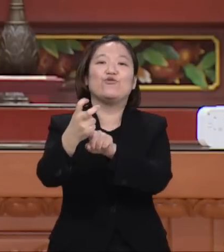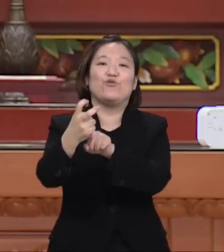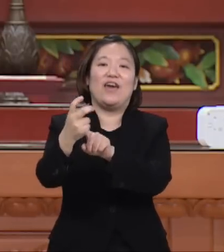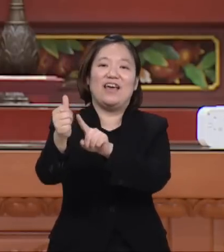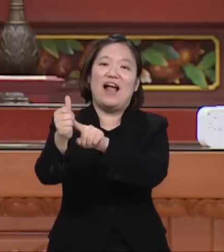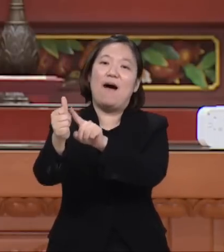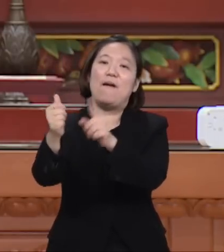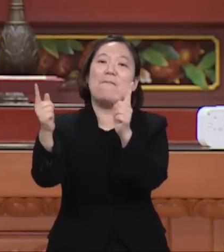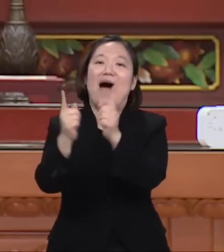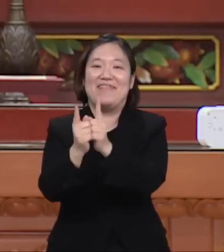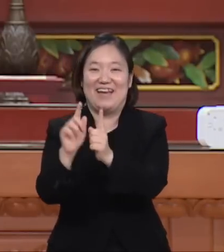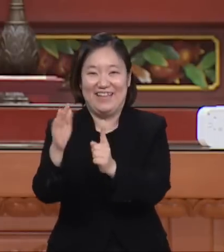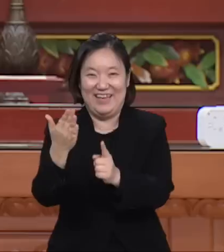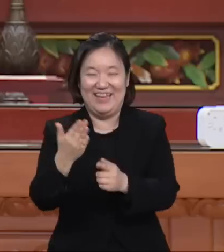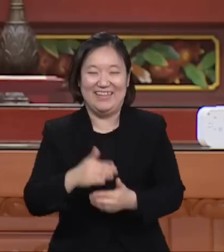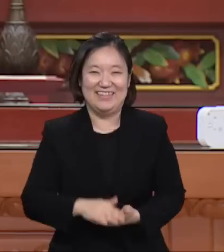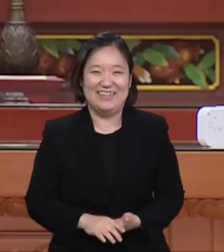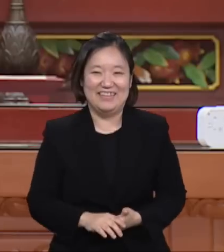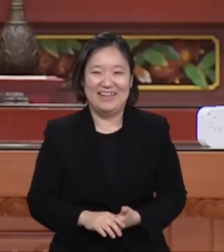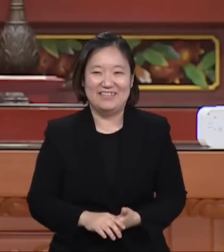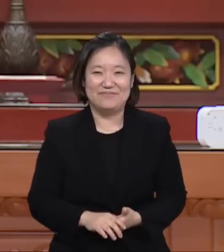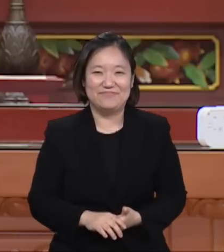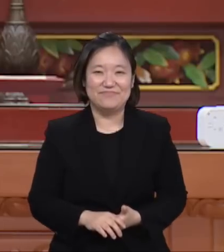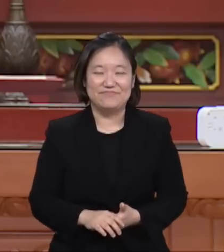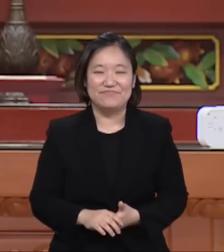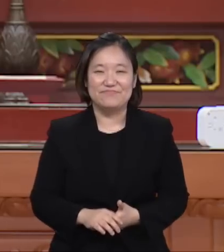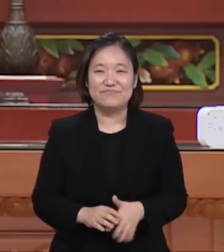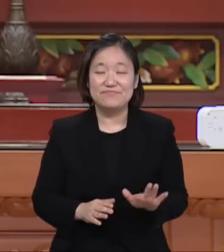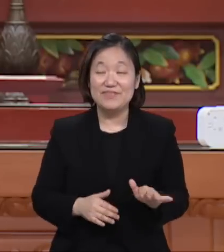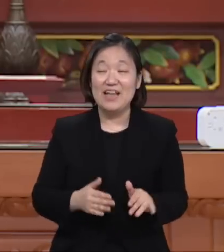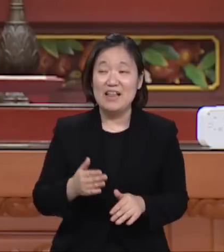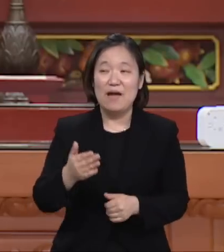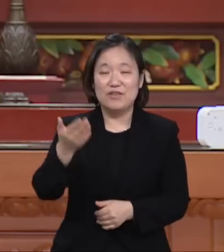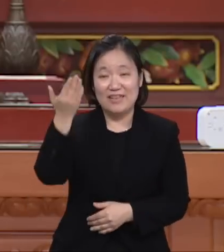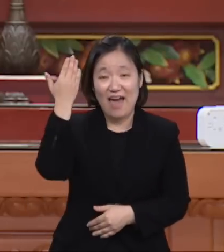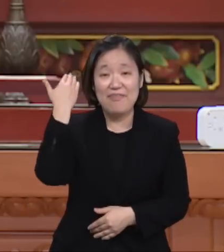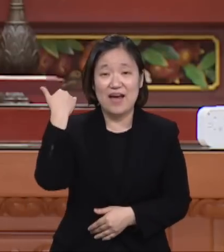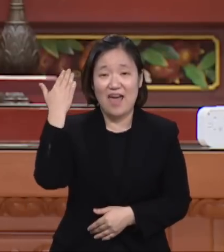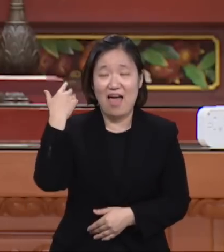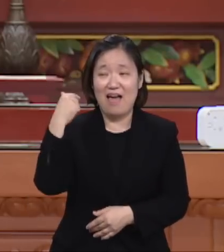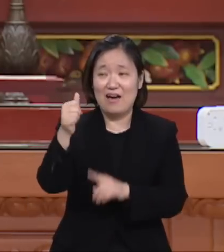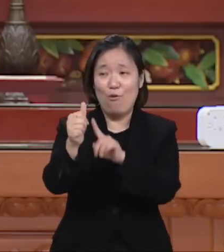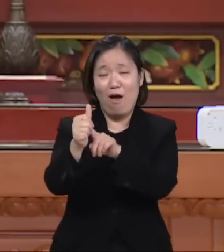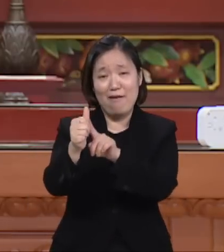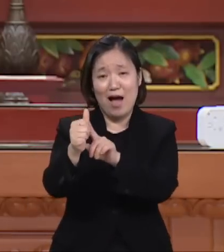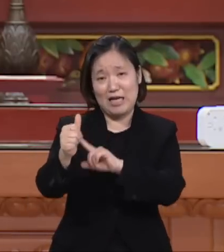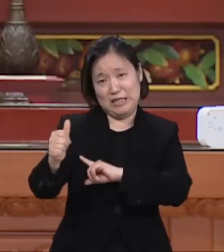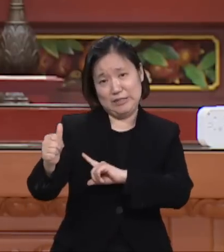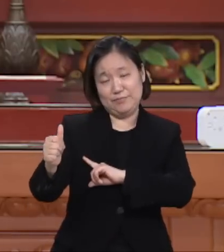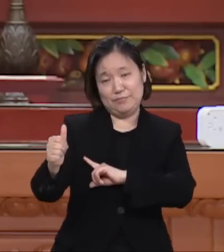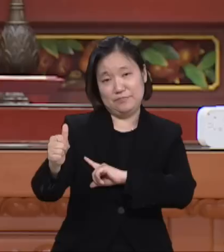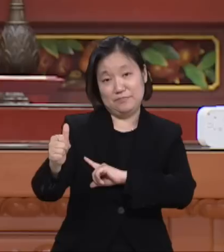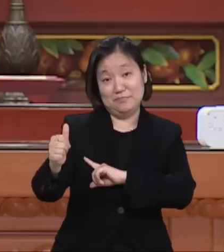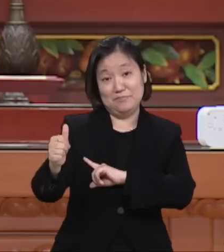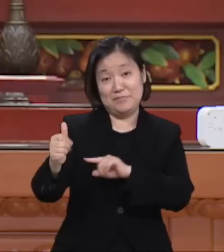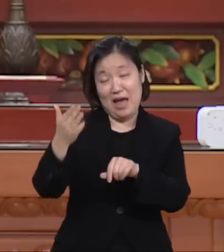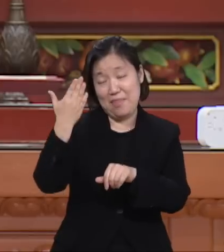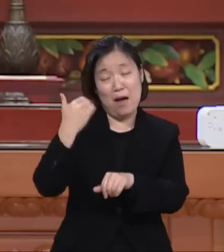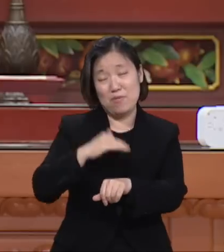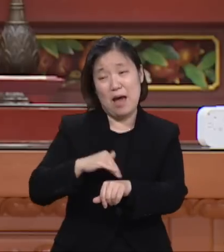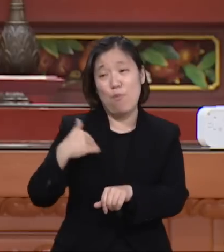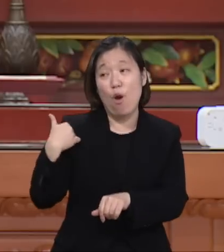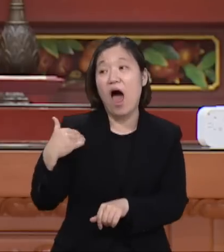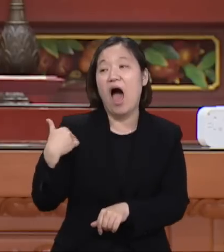20년 후에 하여튼 그 당시에 저승사자한테 아무개 소리 들었을 때는 누군지 전혀 몰랐대요 아무개